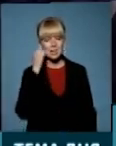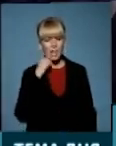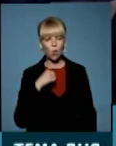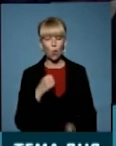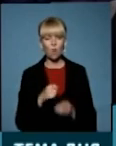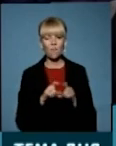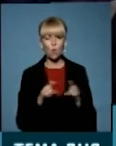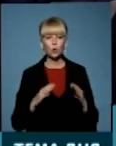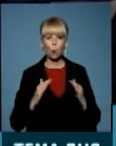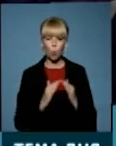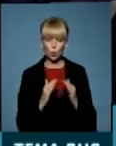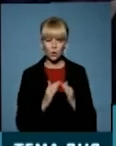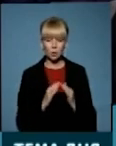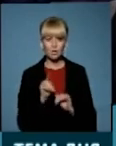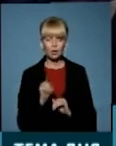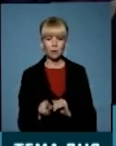фонду будинок. Він